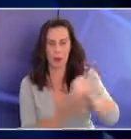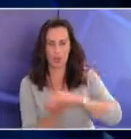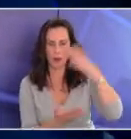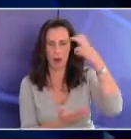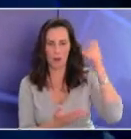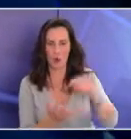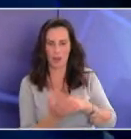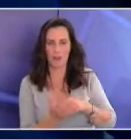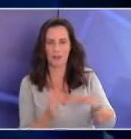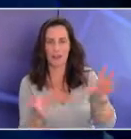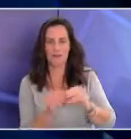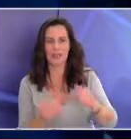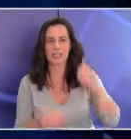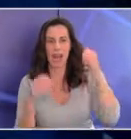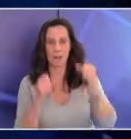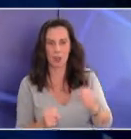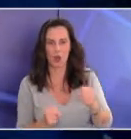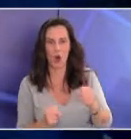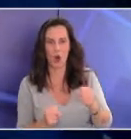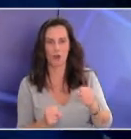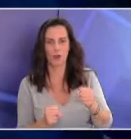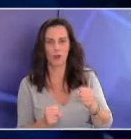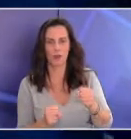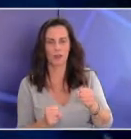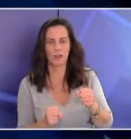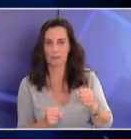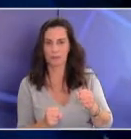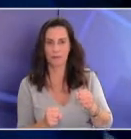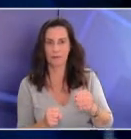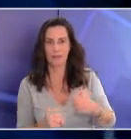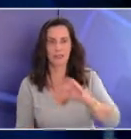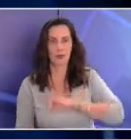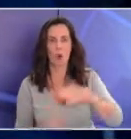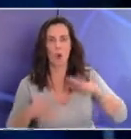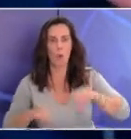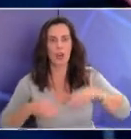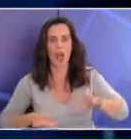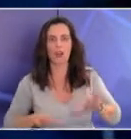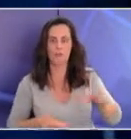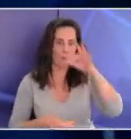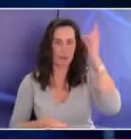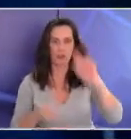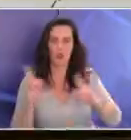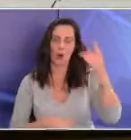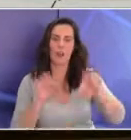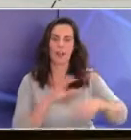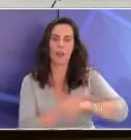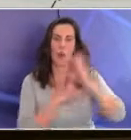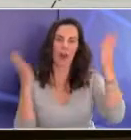עם שר הביטחון לשעבר, אביגדור ליברמן ברקע, ליברמן לא מוכן לשבת לידו. מזל שזה לא קורה